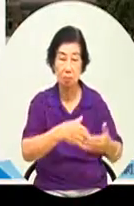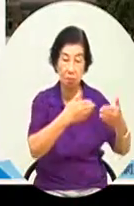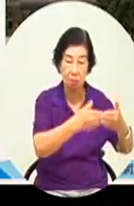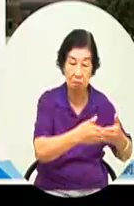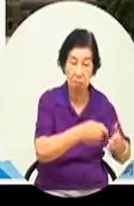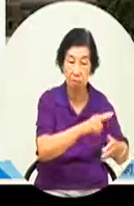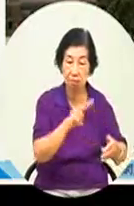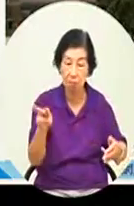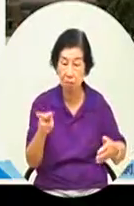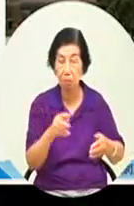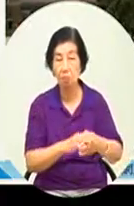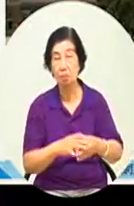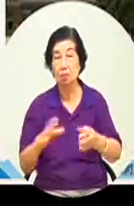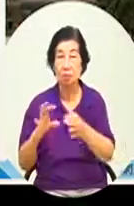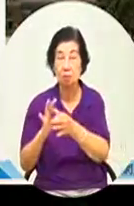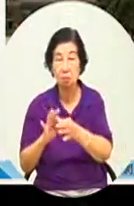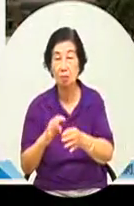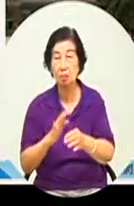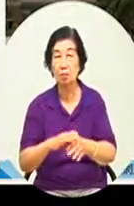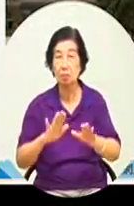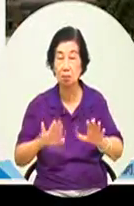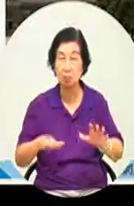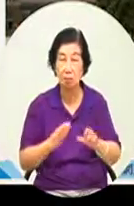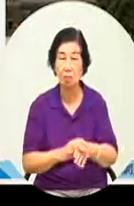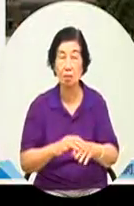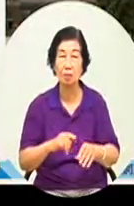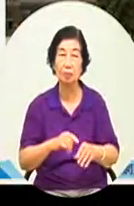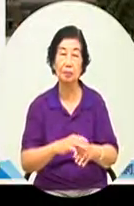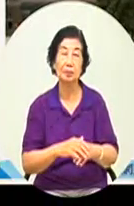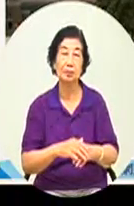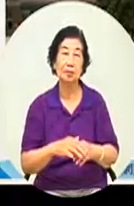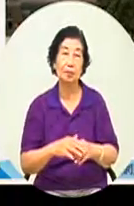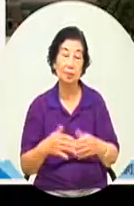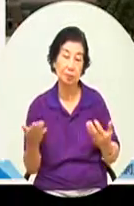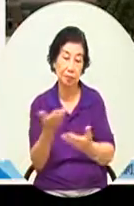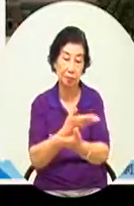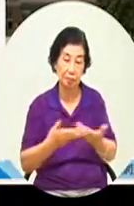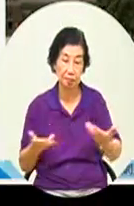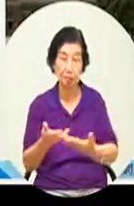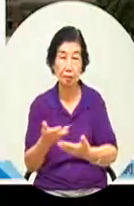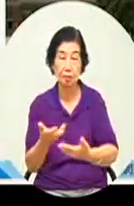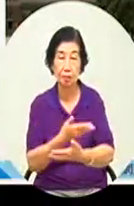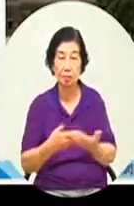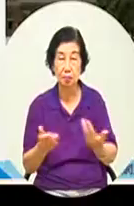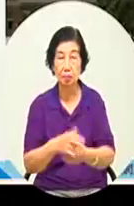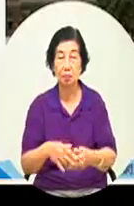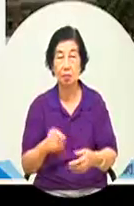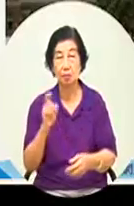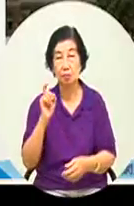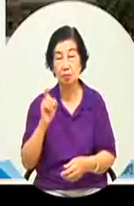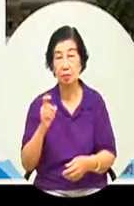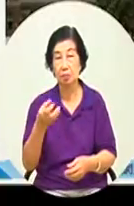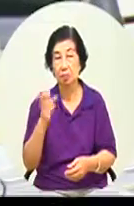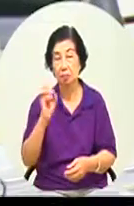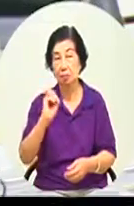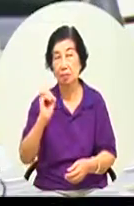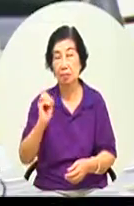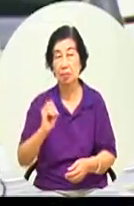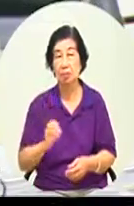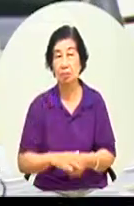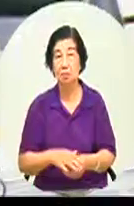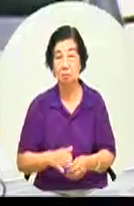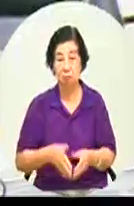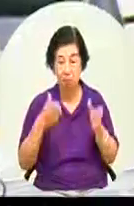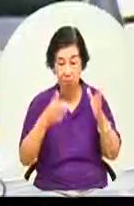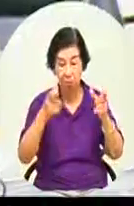有冷，再继续转变为冷战，对咱高雄的观光产业实在是诶非常非常的严重。所以